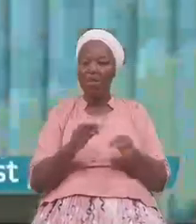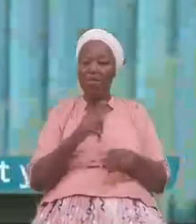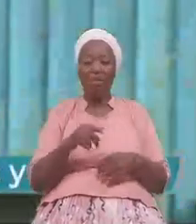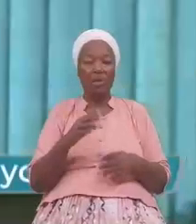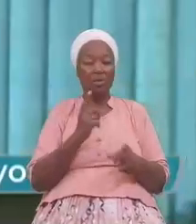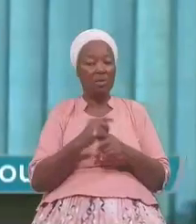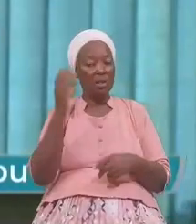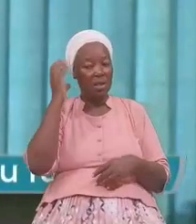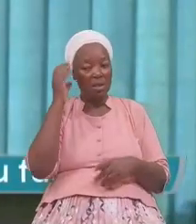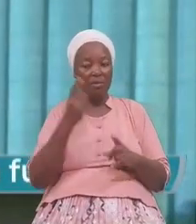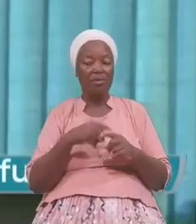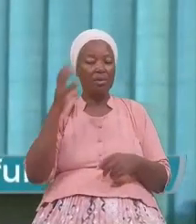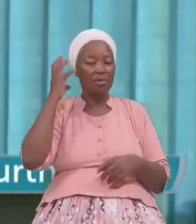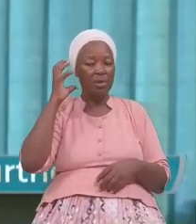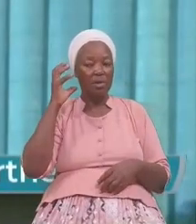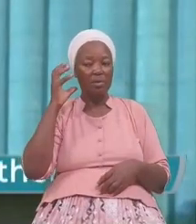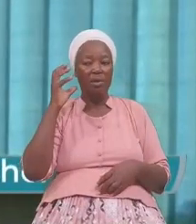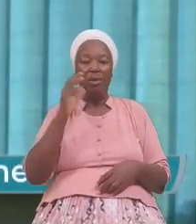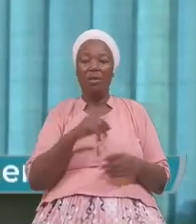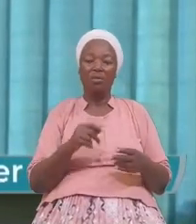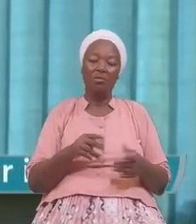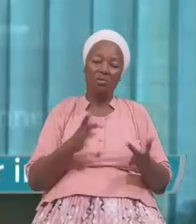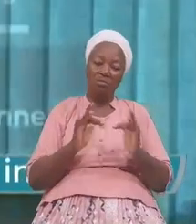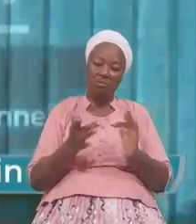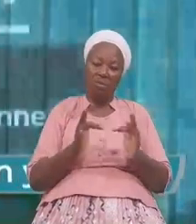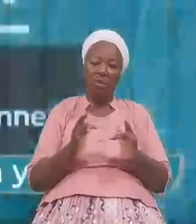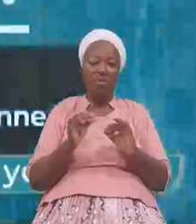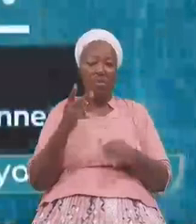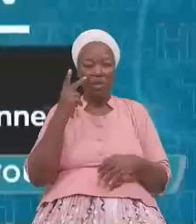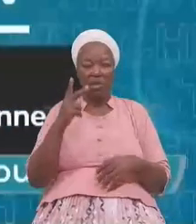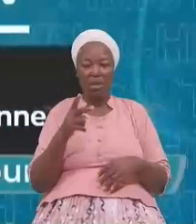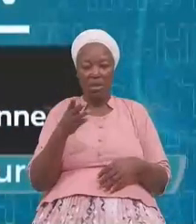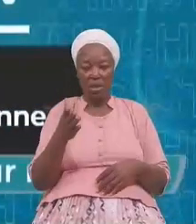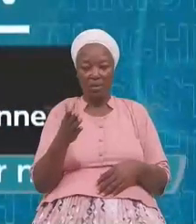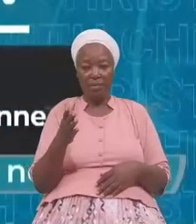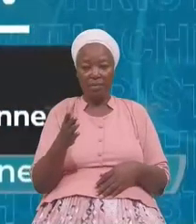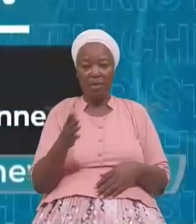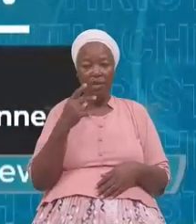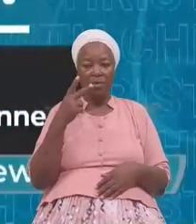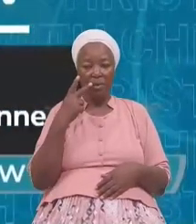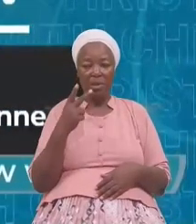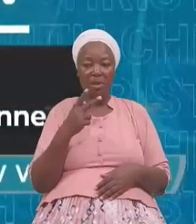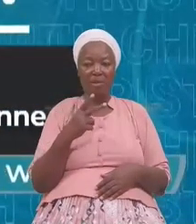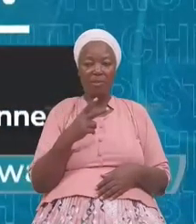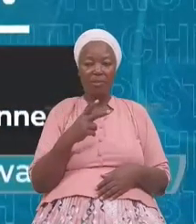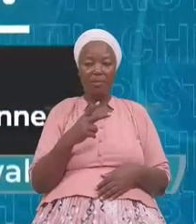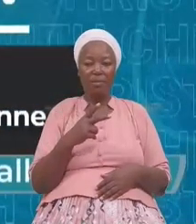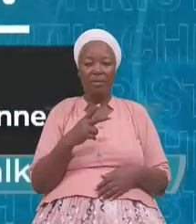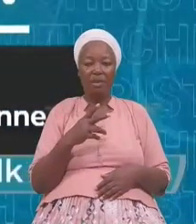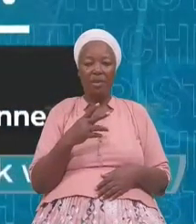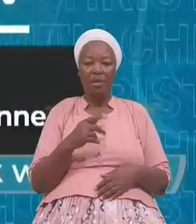n'importe quel moyen, en regardant sur l'écran, il y a un lien